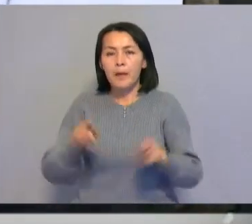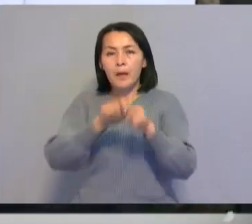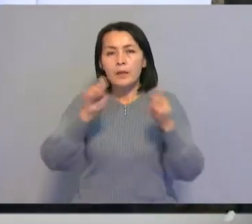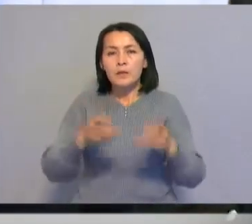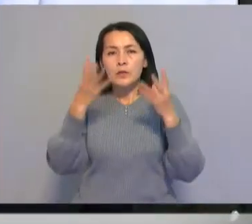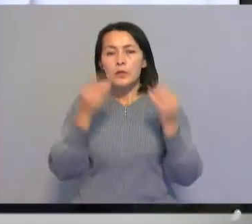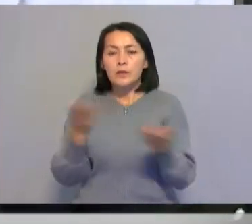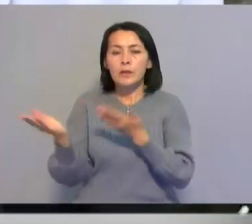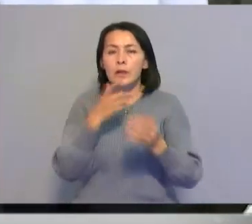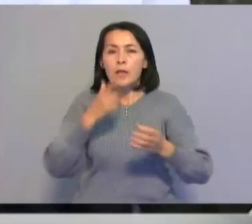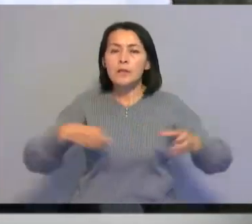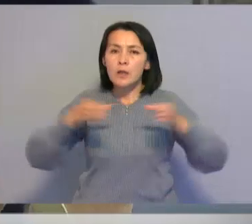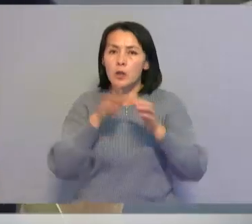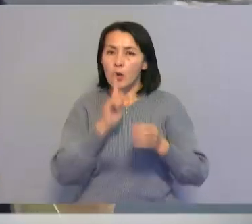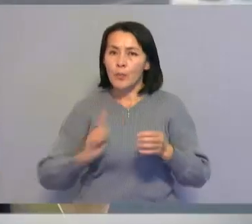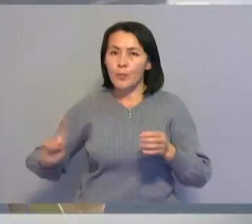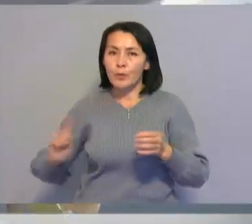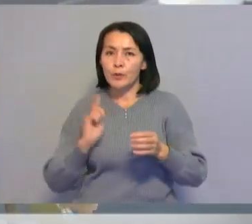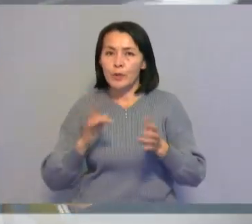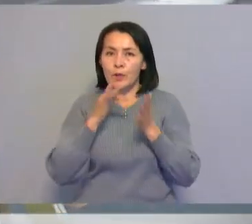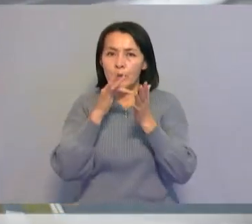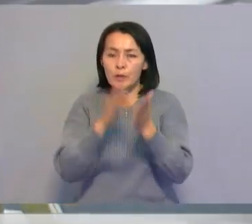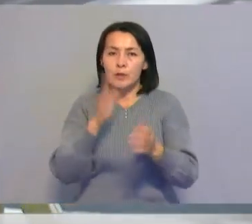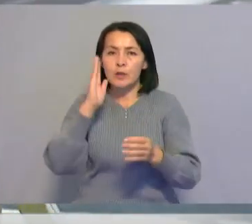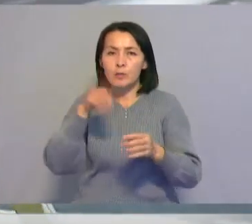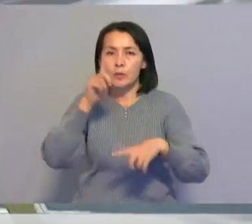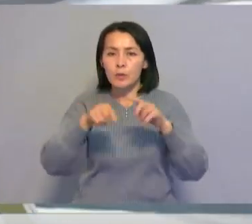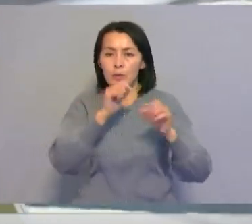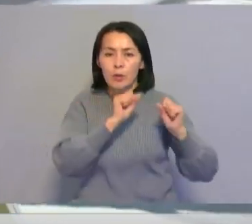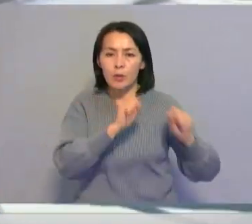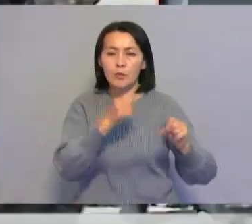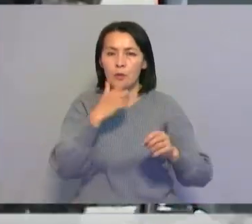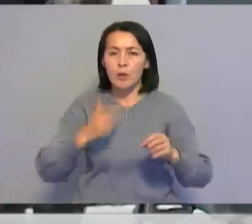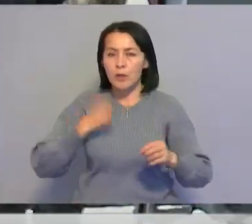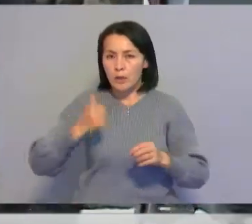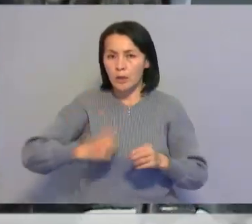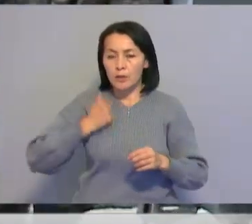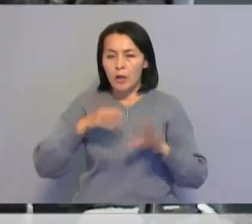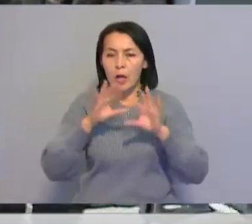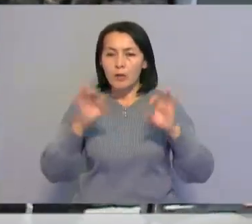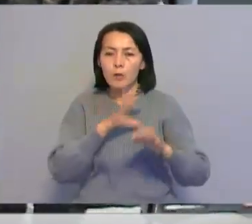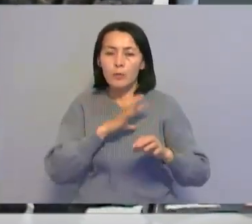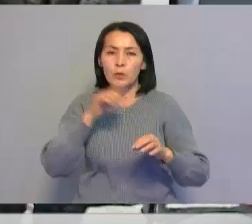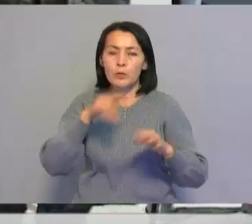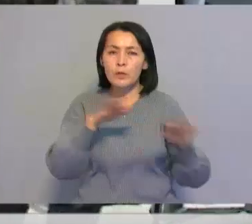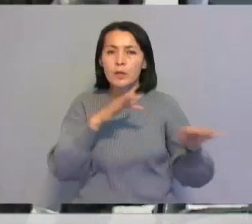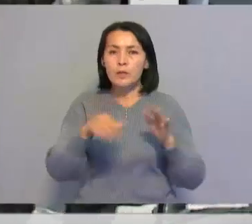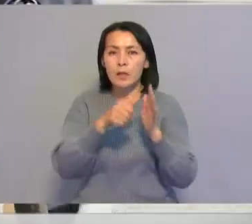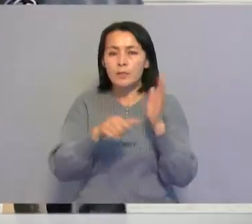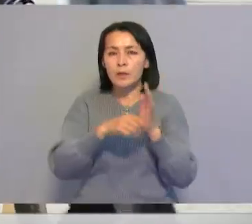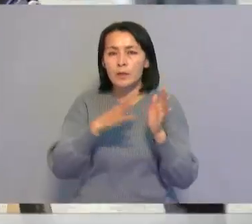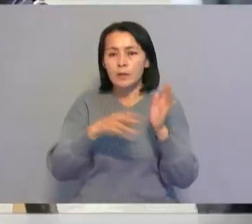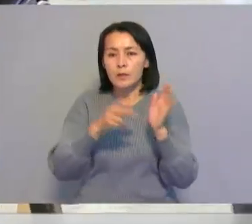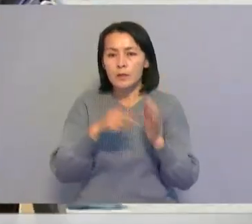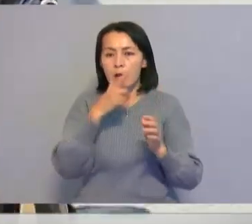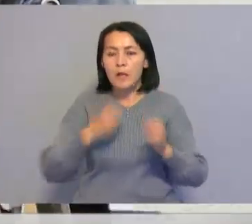күніне келгендер әскери бөлімнің мұражайына экскурсия жасады. Болашақ отан қорғаушыларға ұландықтардың ерлігі туралы айтылды. Осындай іс-шара